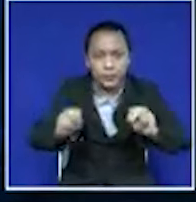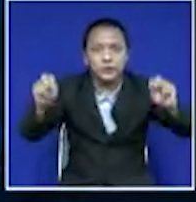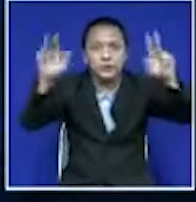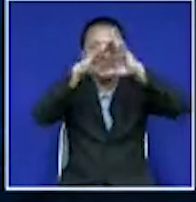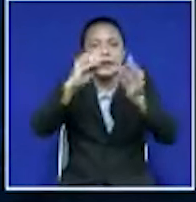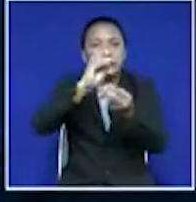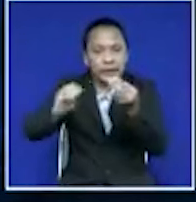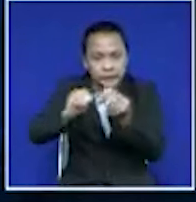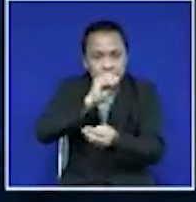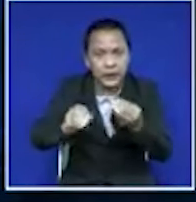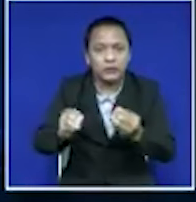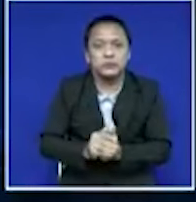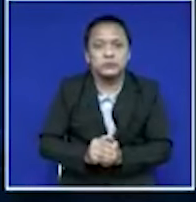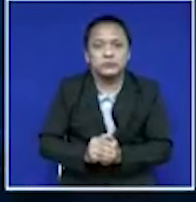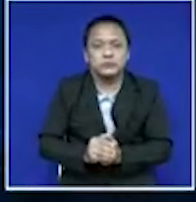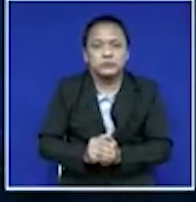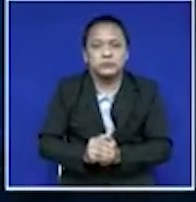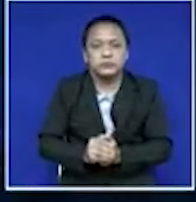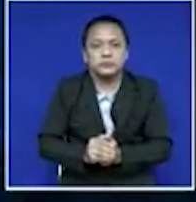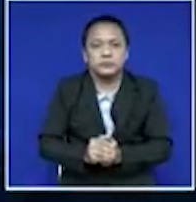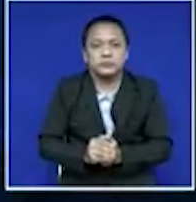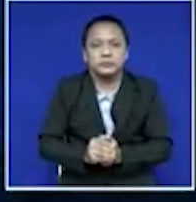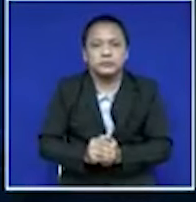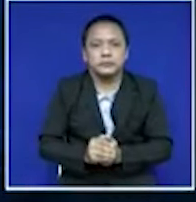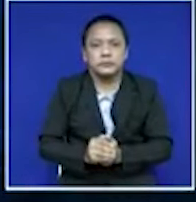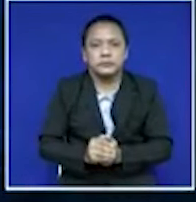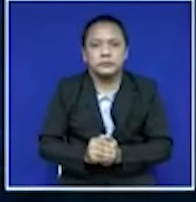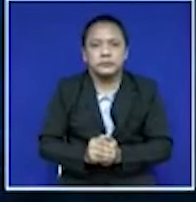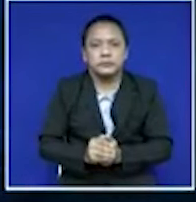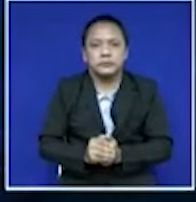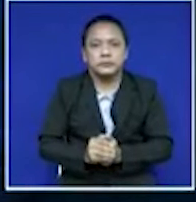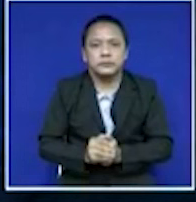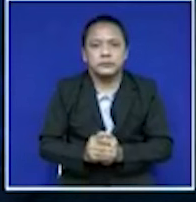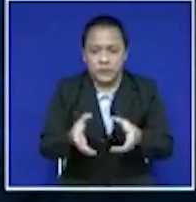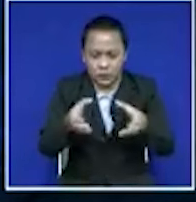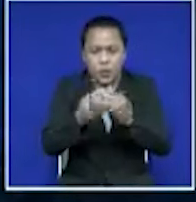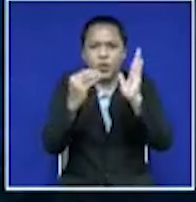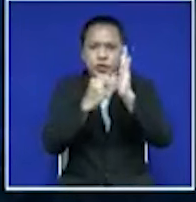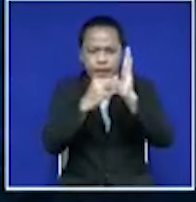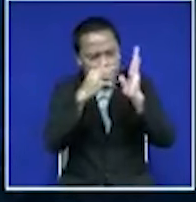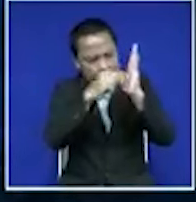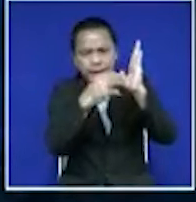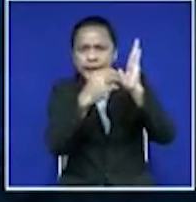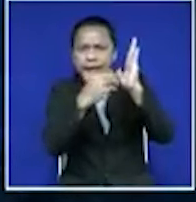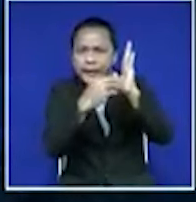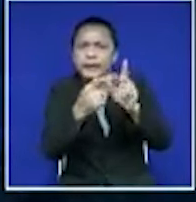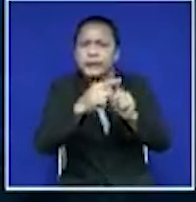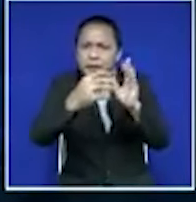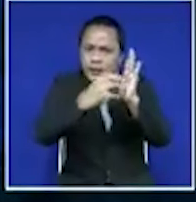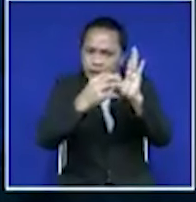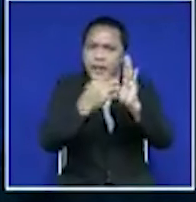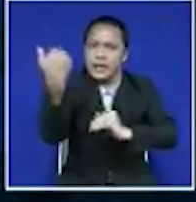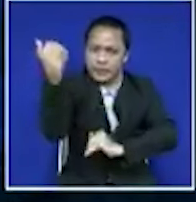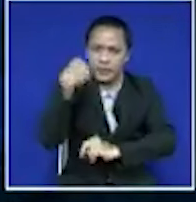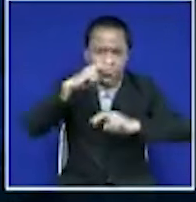ฉะเชิงเทรานะครับแล้วก็รวมไปถึงอาจจะกรุงเทพและปริมณฑลในต่